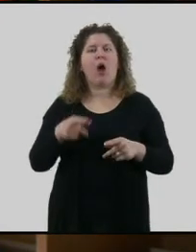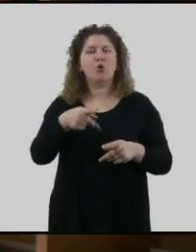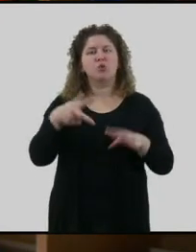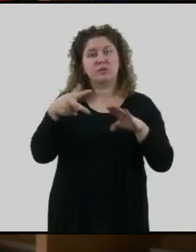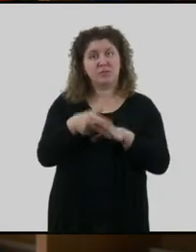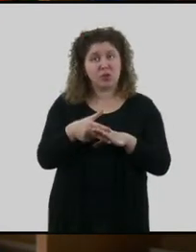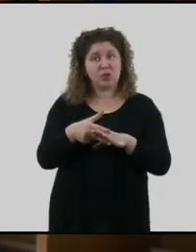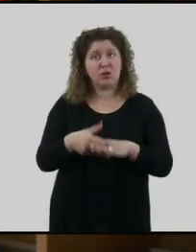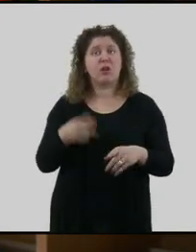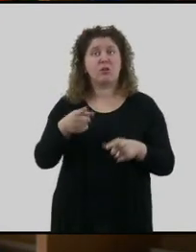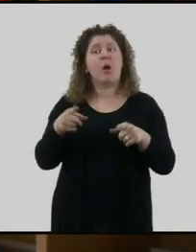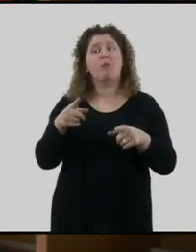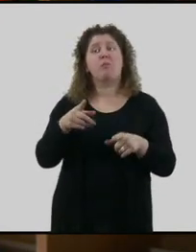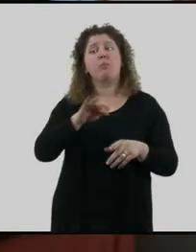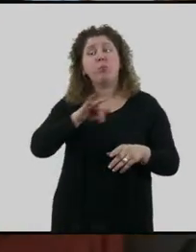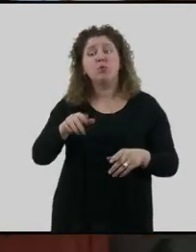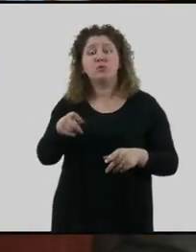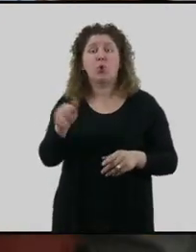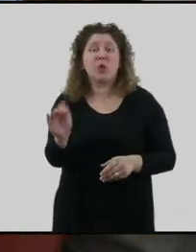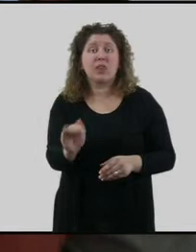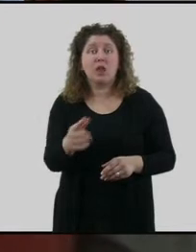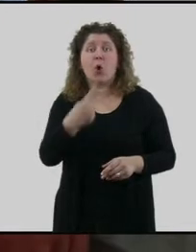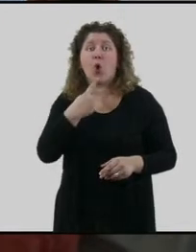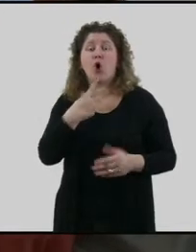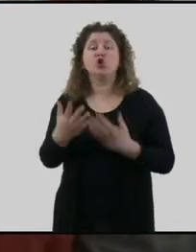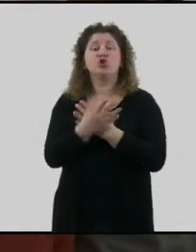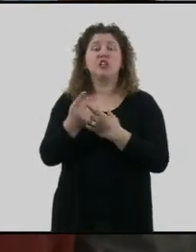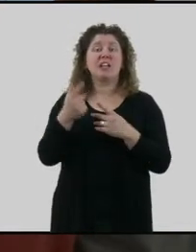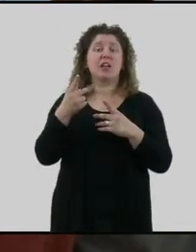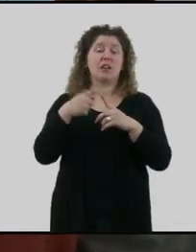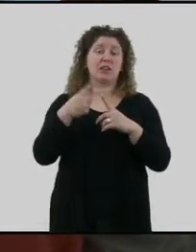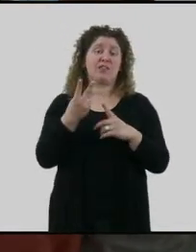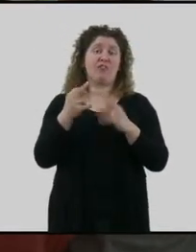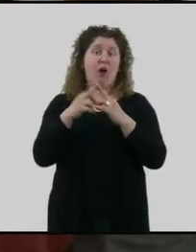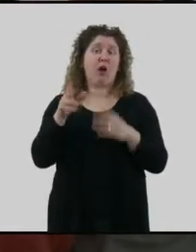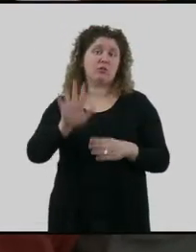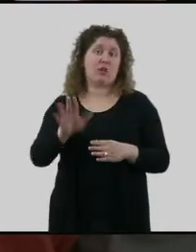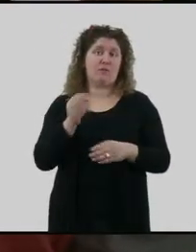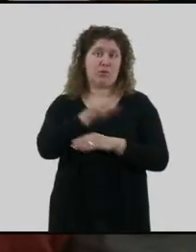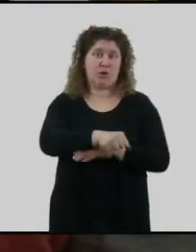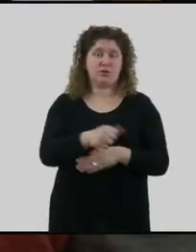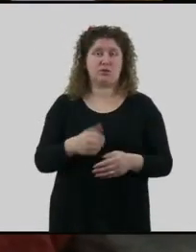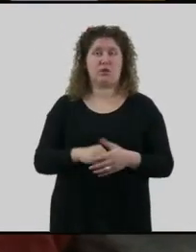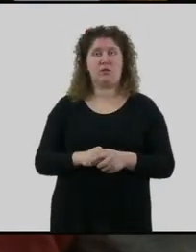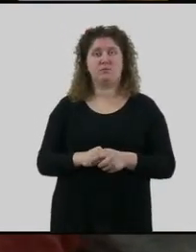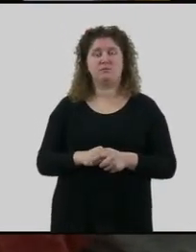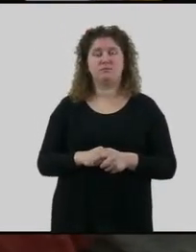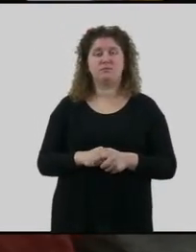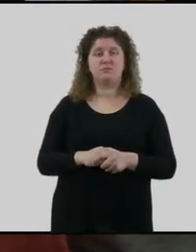spriječiti i naročito djeci koja postaju žrtve takvog nasilja, kako se mogu od toga obraniti.